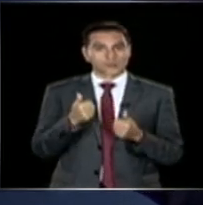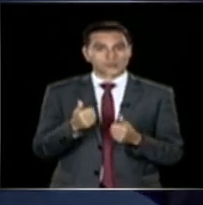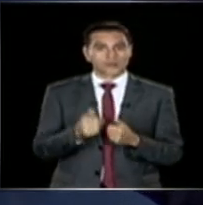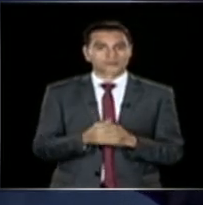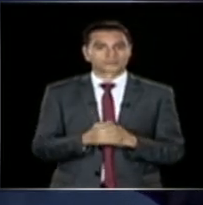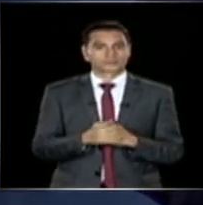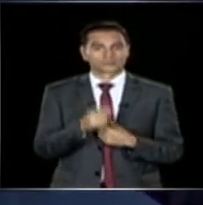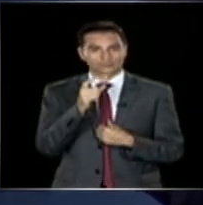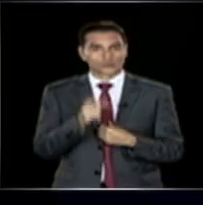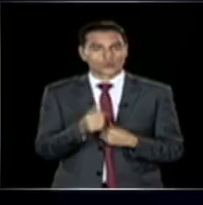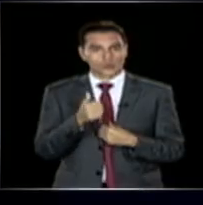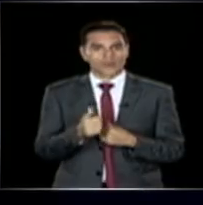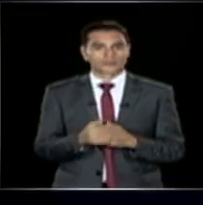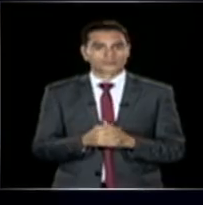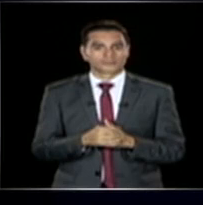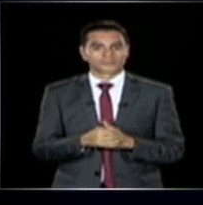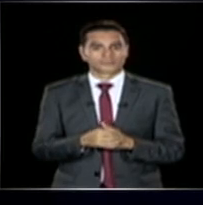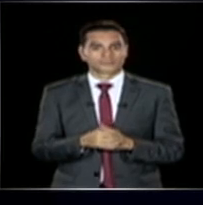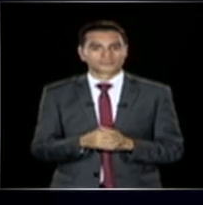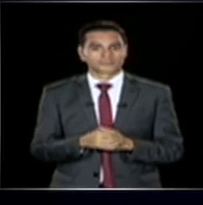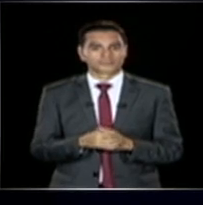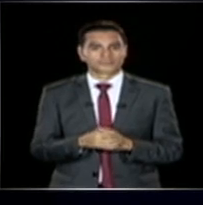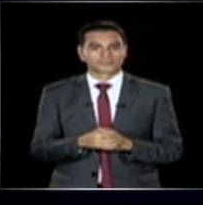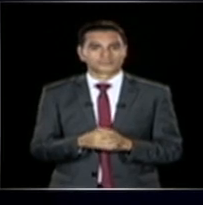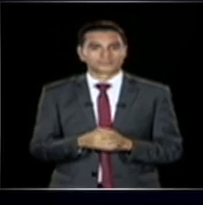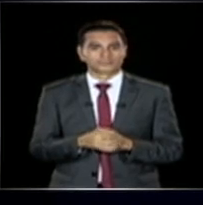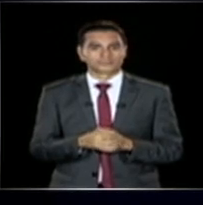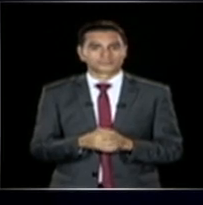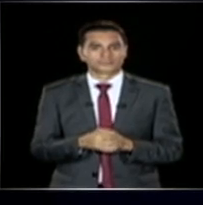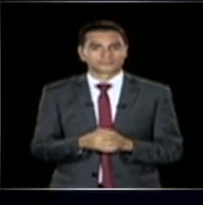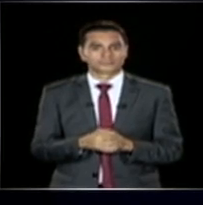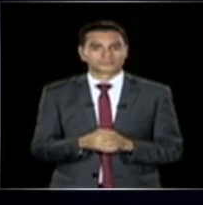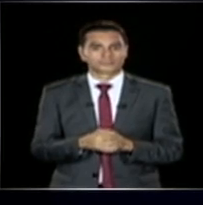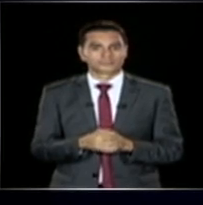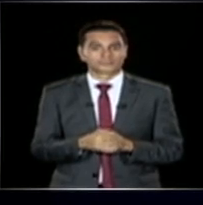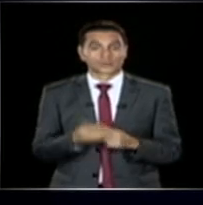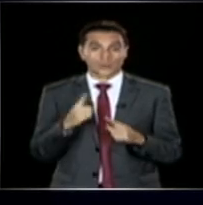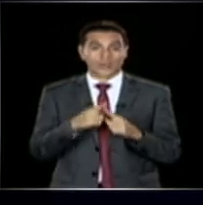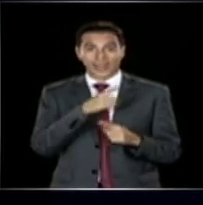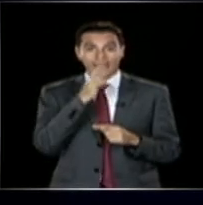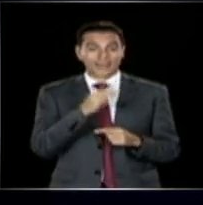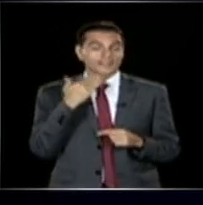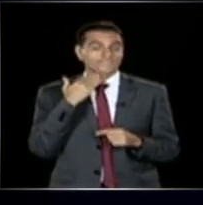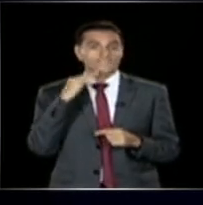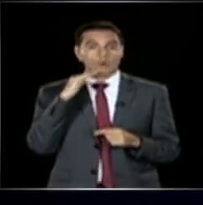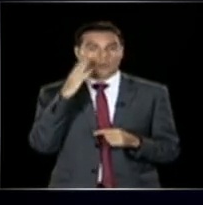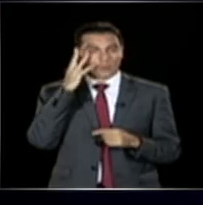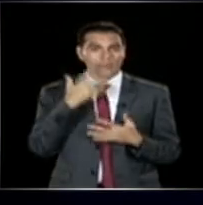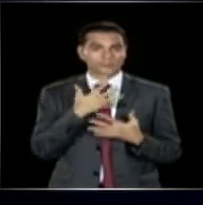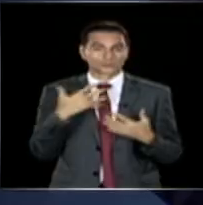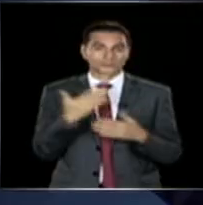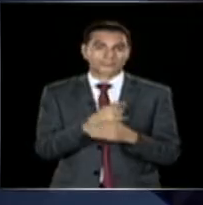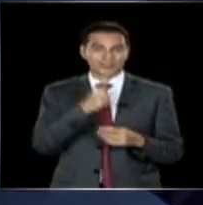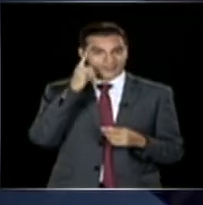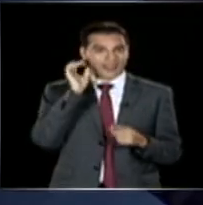بتمثل شخصية حلوة. بتحبها عشان بتمثل كويس. جميل جدا، وهي أكيد فخورة ومبسوطة إن